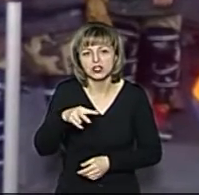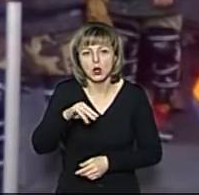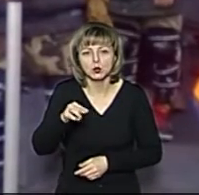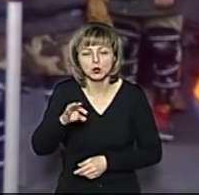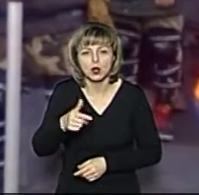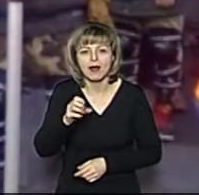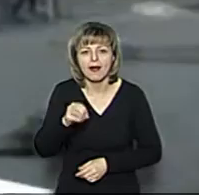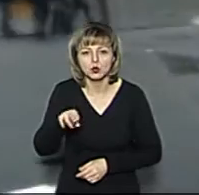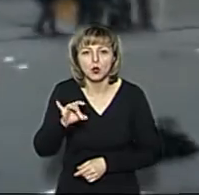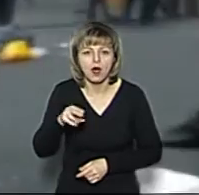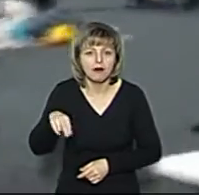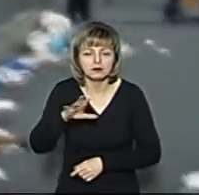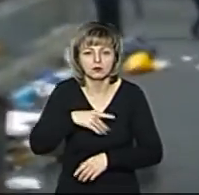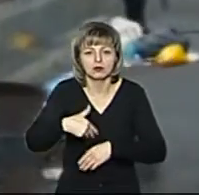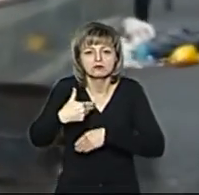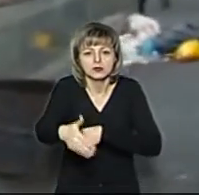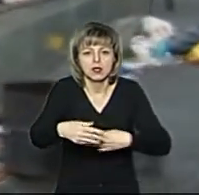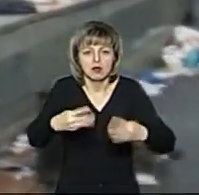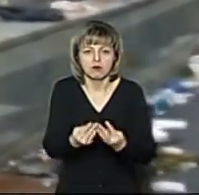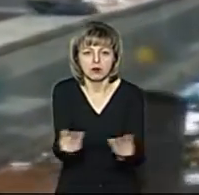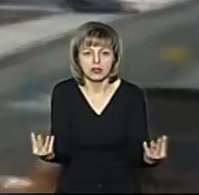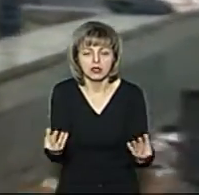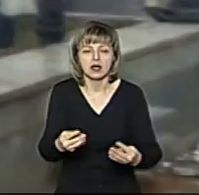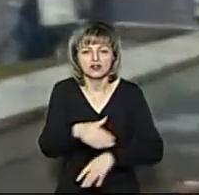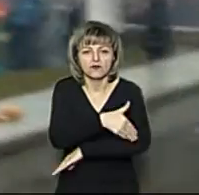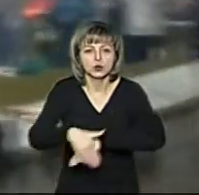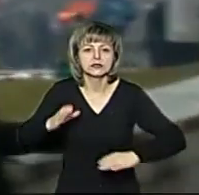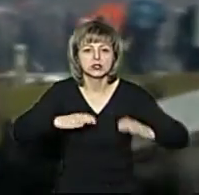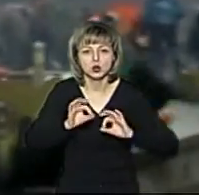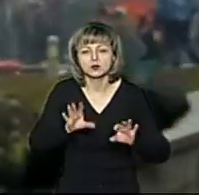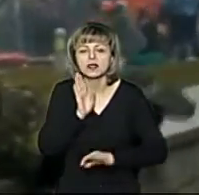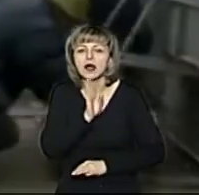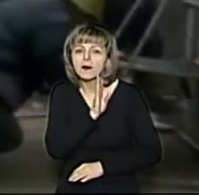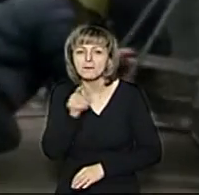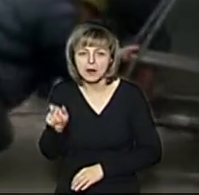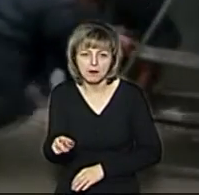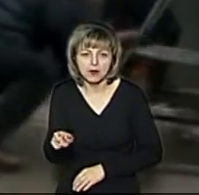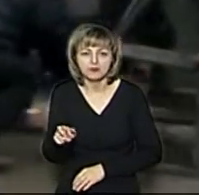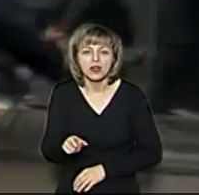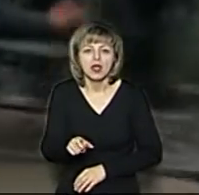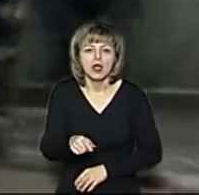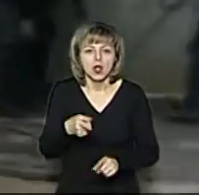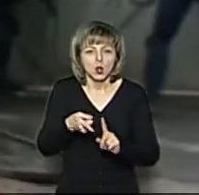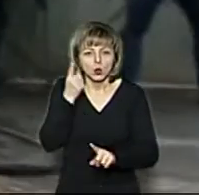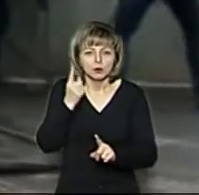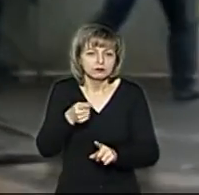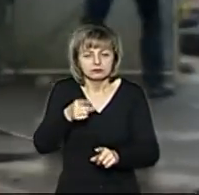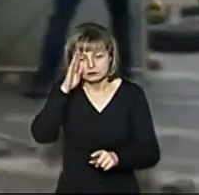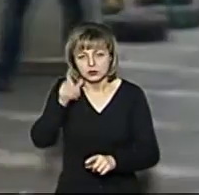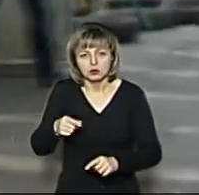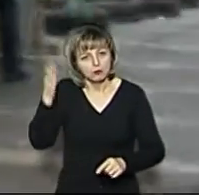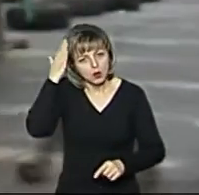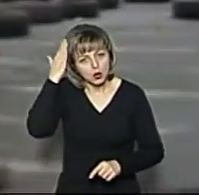лютого Едуард Гриневич був на передніх барикадах вулиці Інститутської, розповіла мама Світлана Гриневич. Куля снайпера поцілила